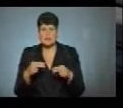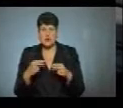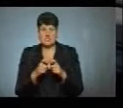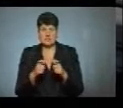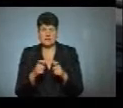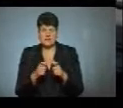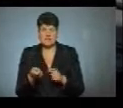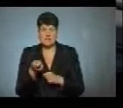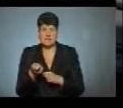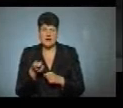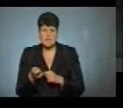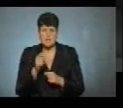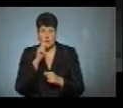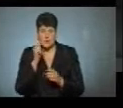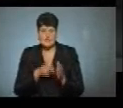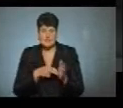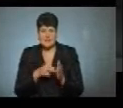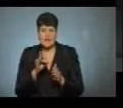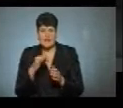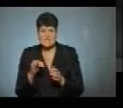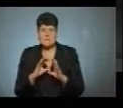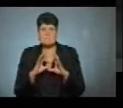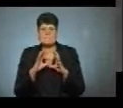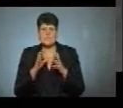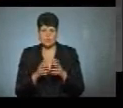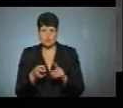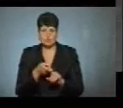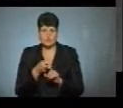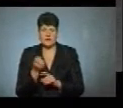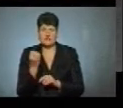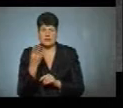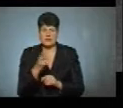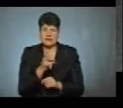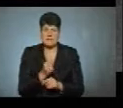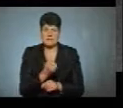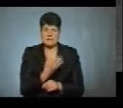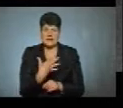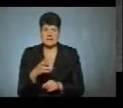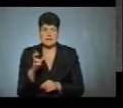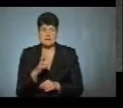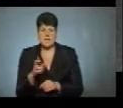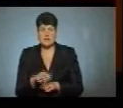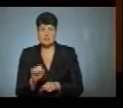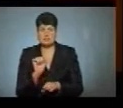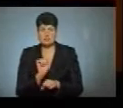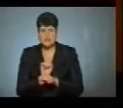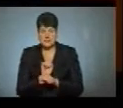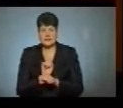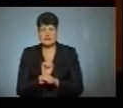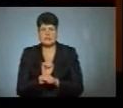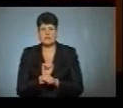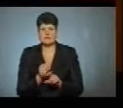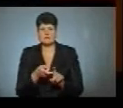касах «Укрзалізниці» на рейси міжнародного сполучення. У ніч з 14 на 15 березня призупинили пасажирське